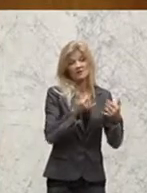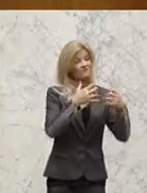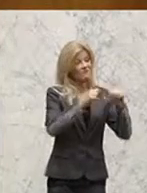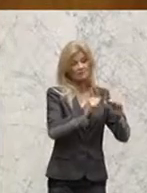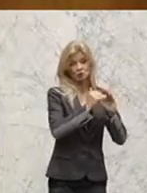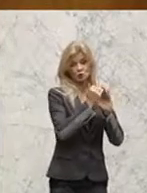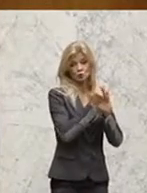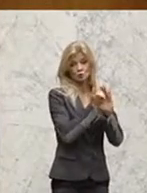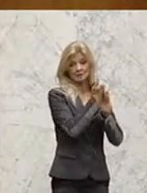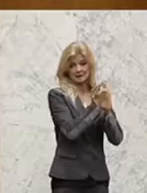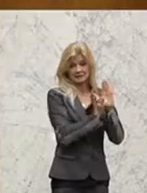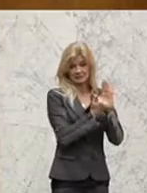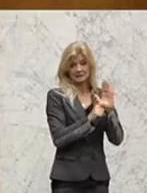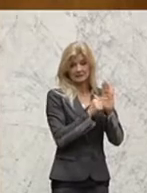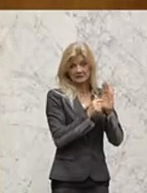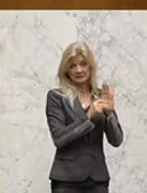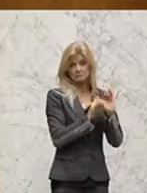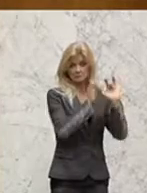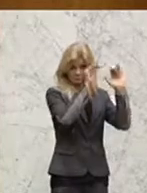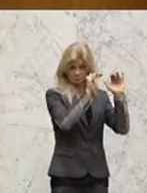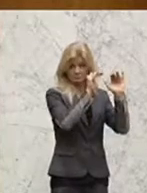werden demnach selbstverständlich in der